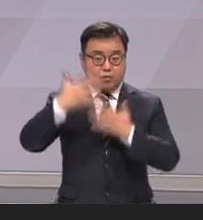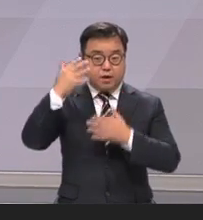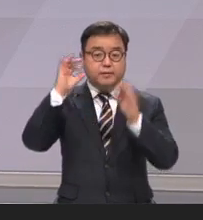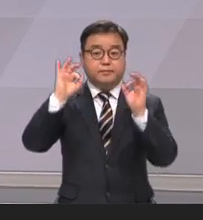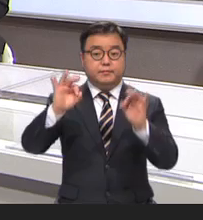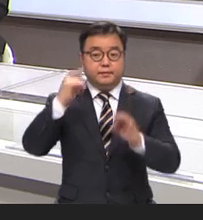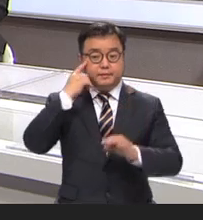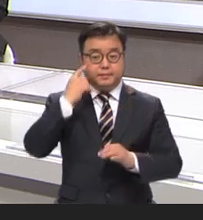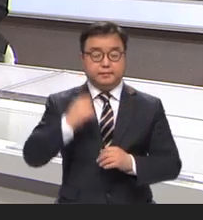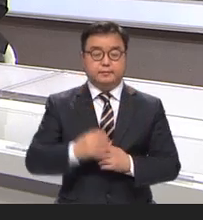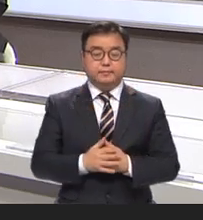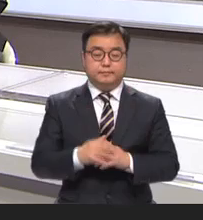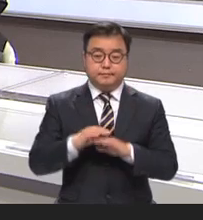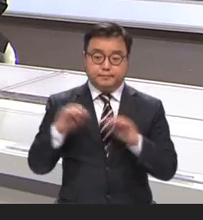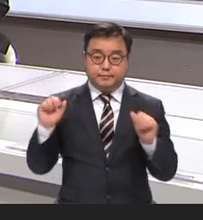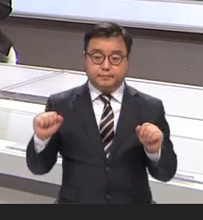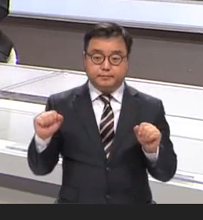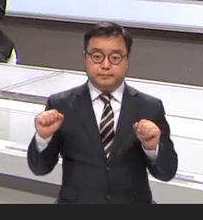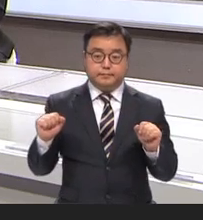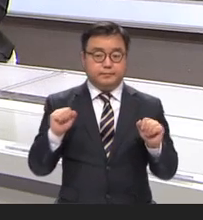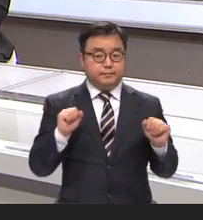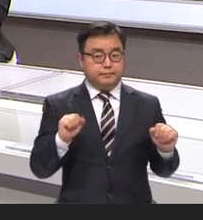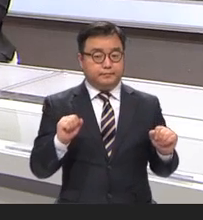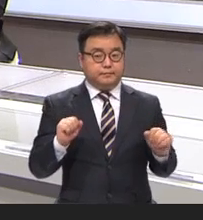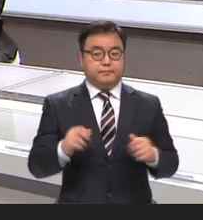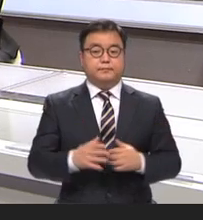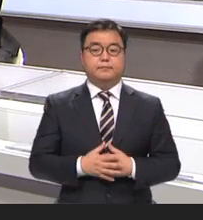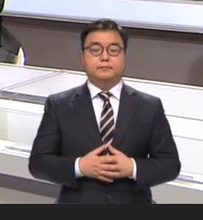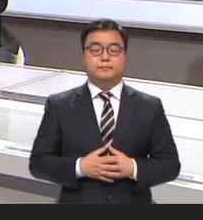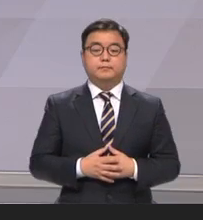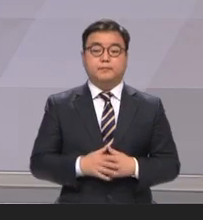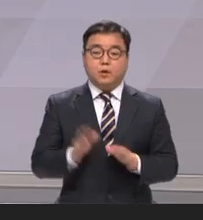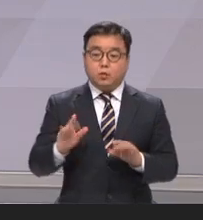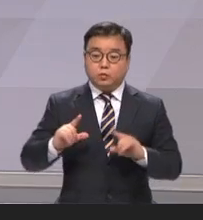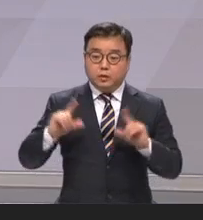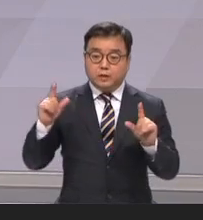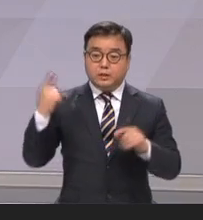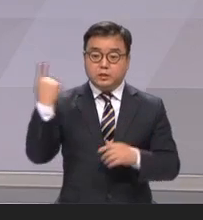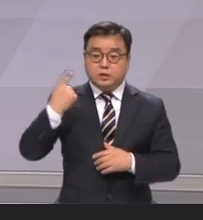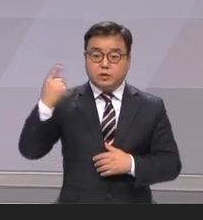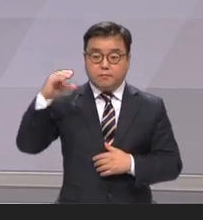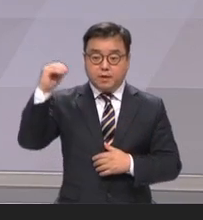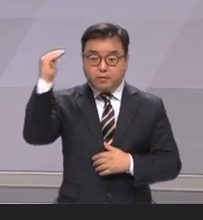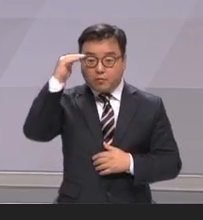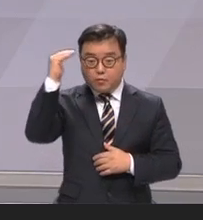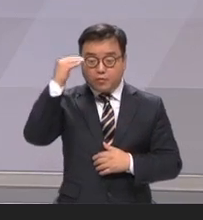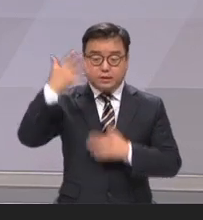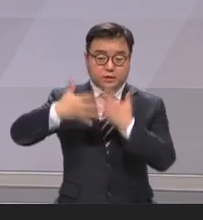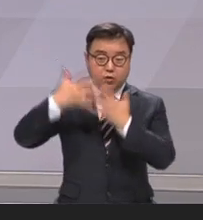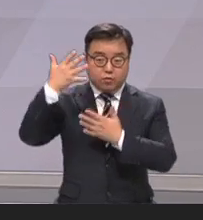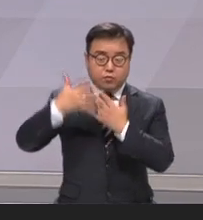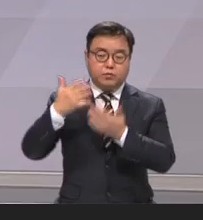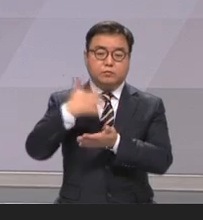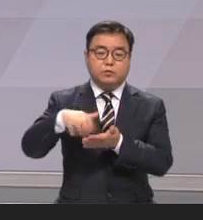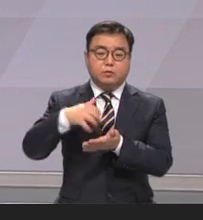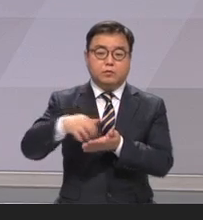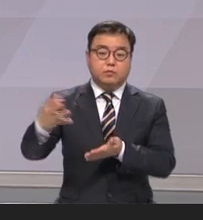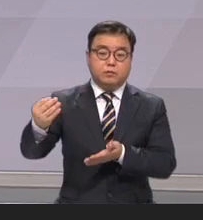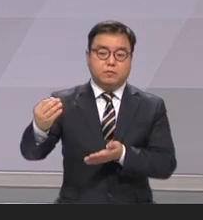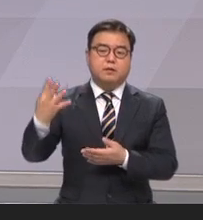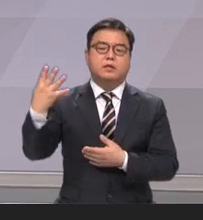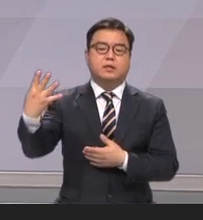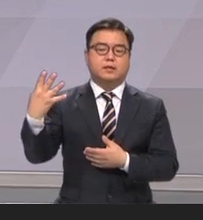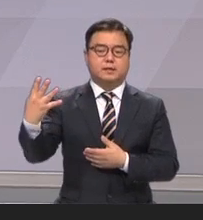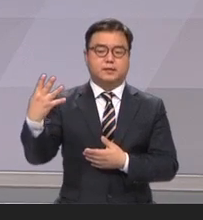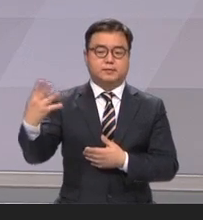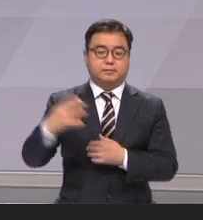문화평론가 자리했습니다. 어서 오시죠. 안녕하세요. 네, 안녕하십니까. 네, 올해 천만 관객을 돌파한 영화 살펴보니까 총 4편이 있더라고요. 네,